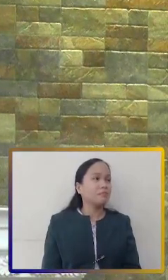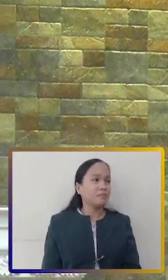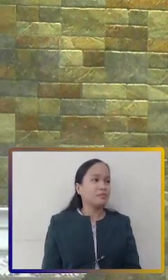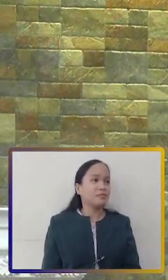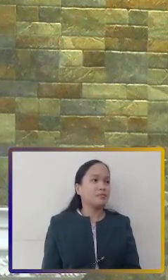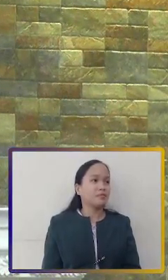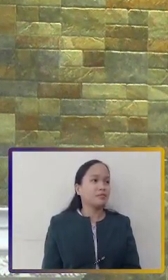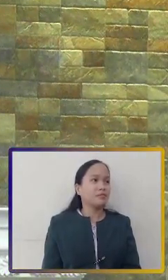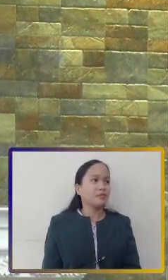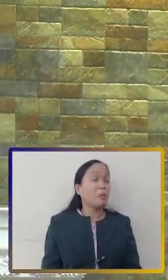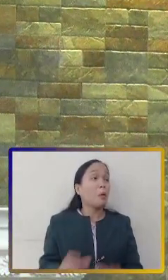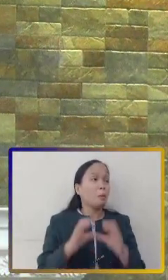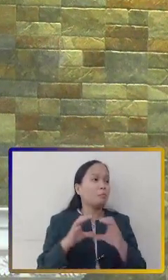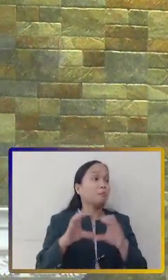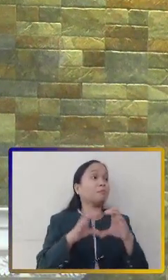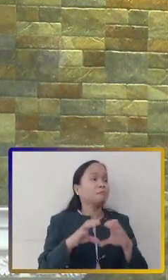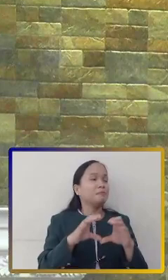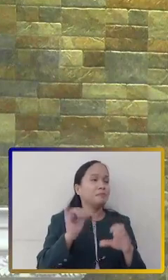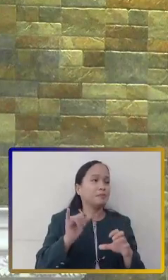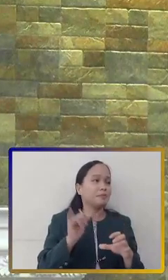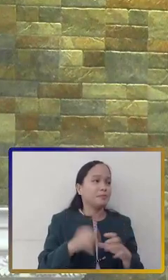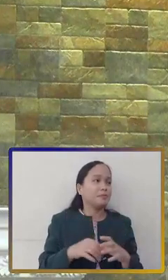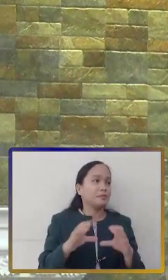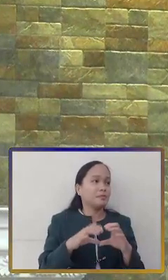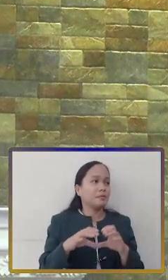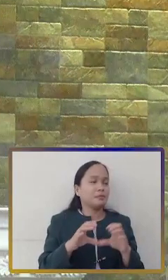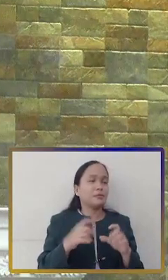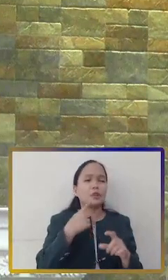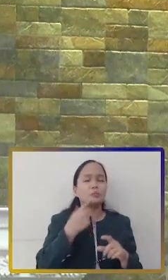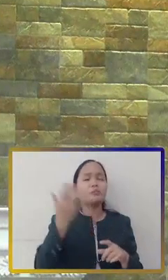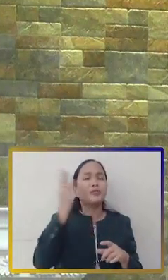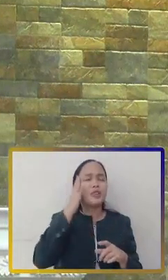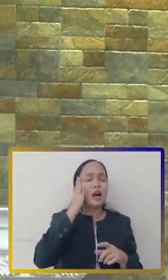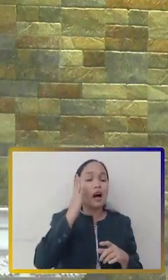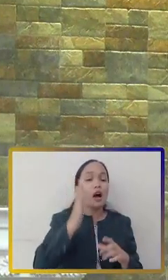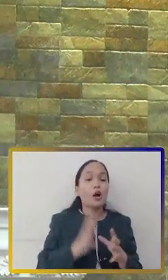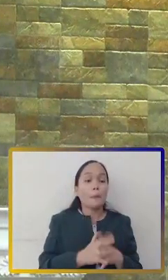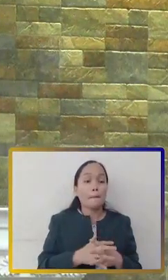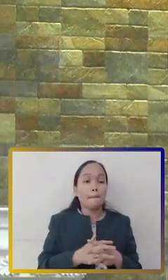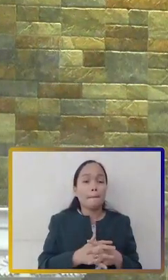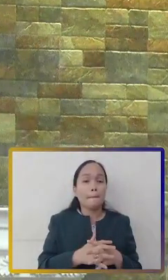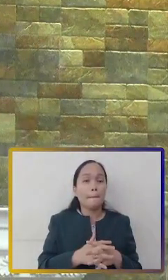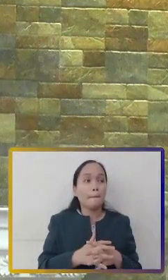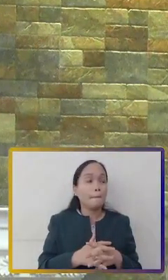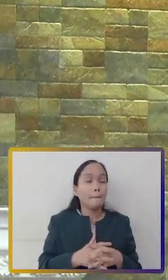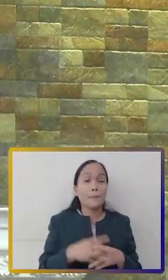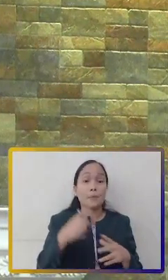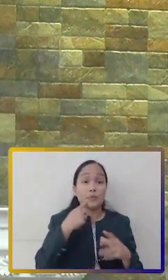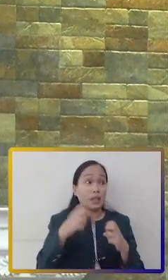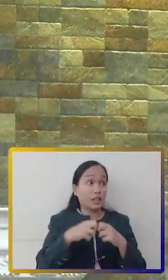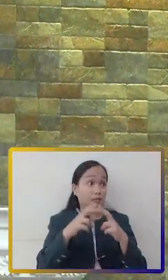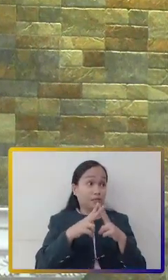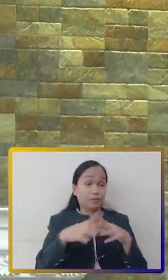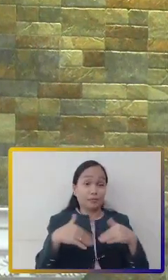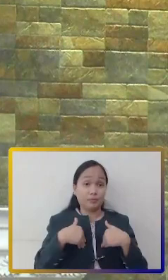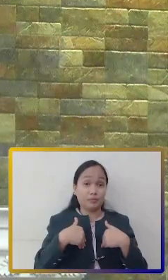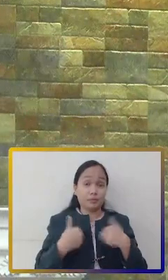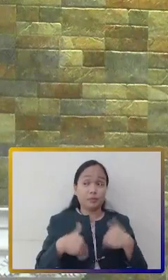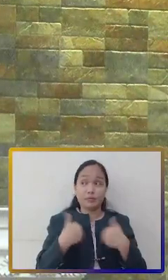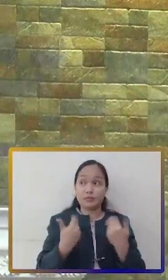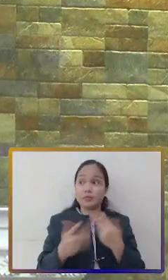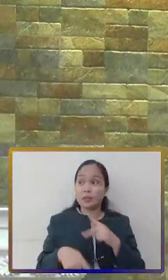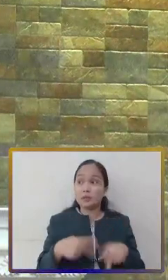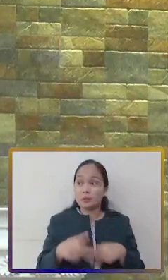also a great responsibility. Yan po ang dapat tanda natin, even sa mga young people, itong ministry